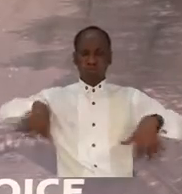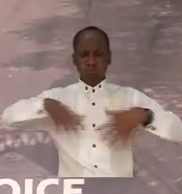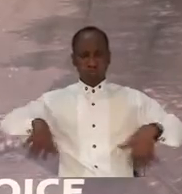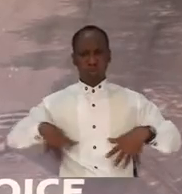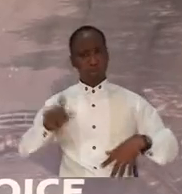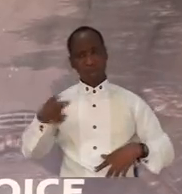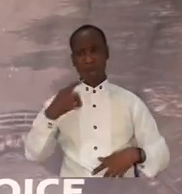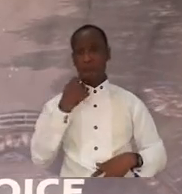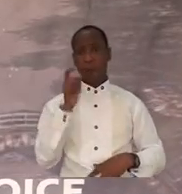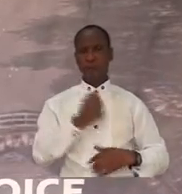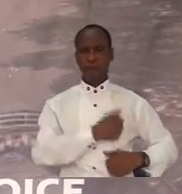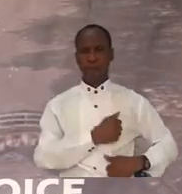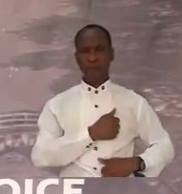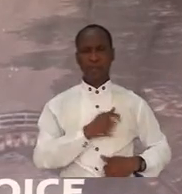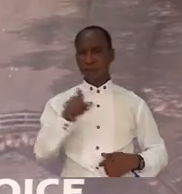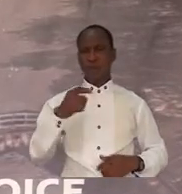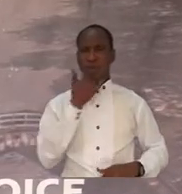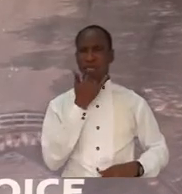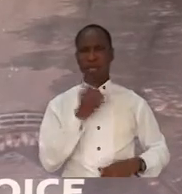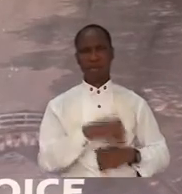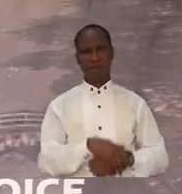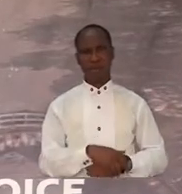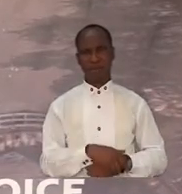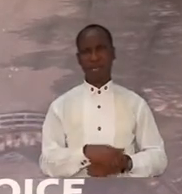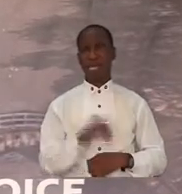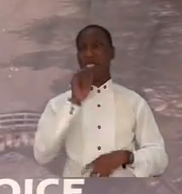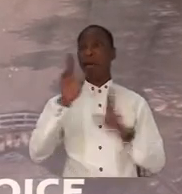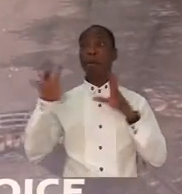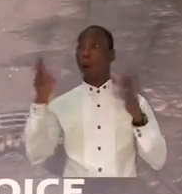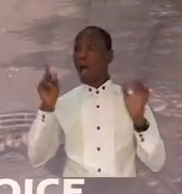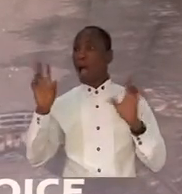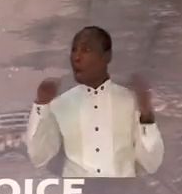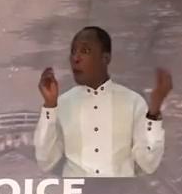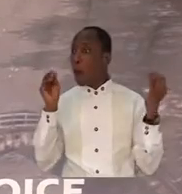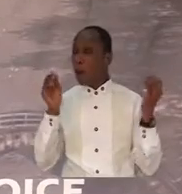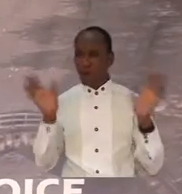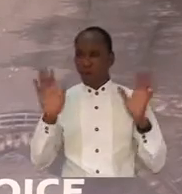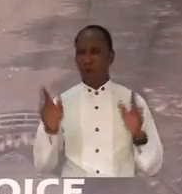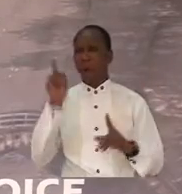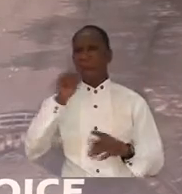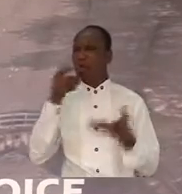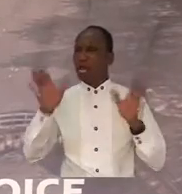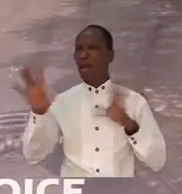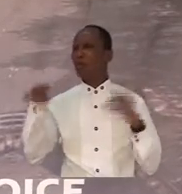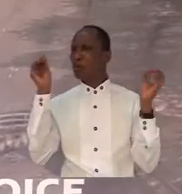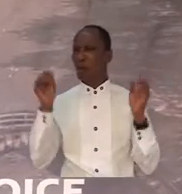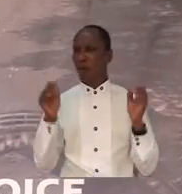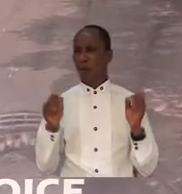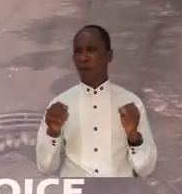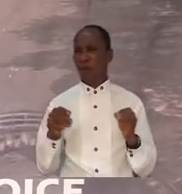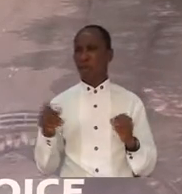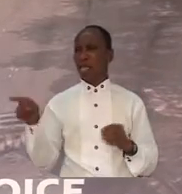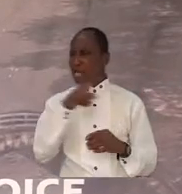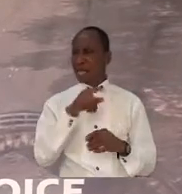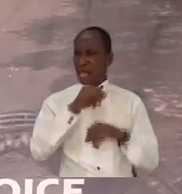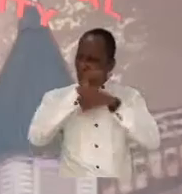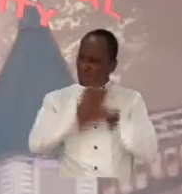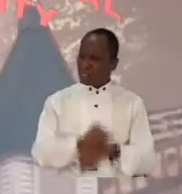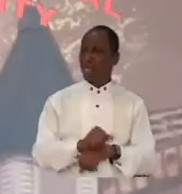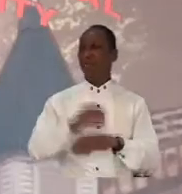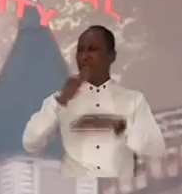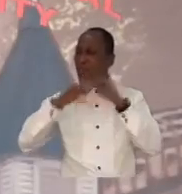ozi yanom ya ye mistake ya ye mfunso ade ne yaja israel fo nuko ye kuro yo mu anom chichima ye